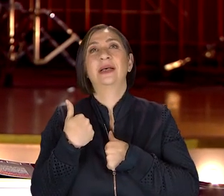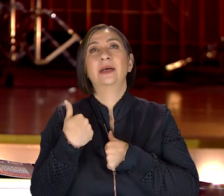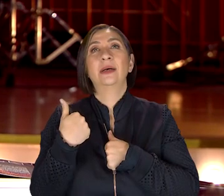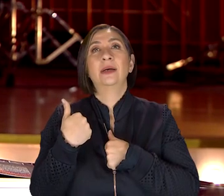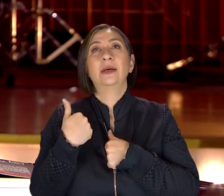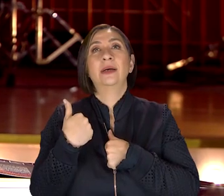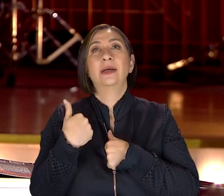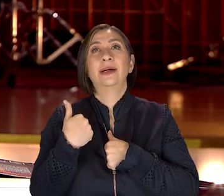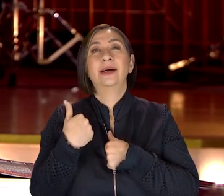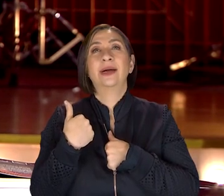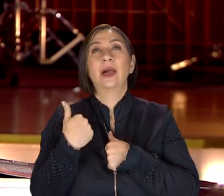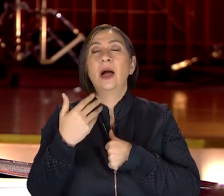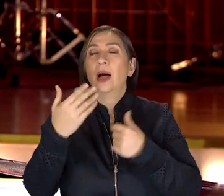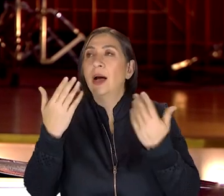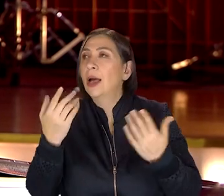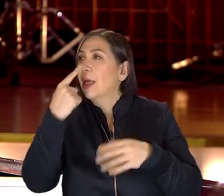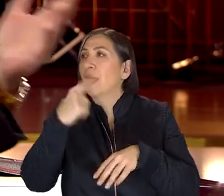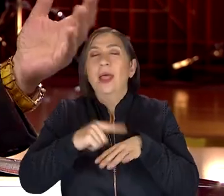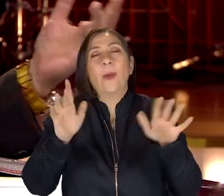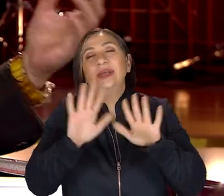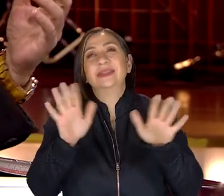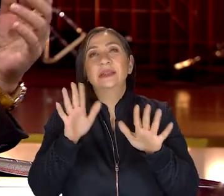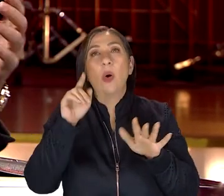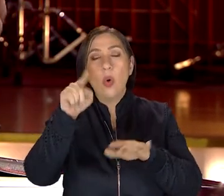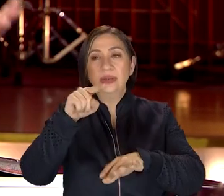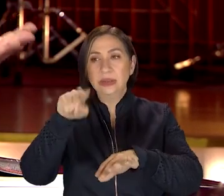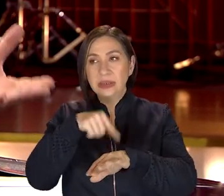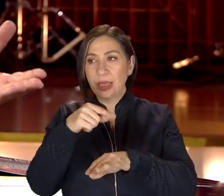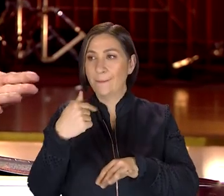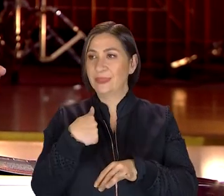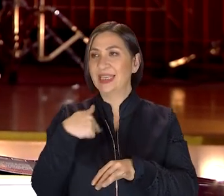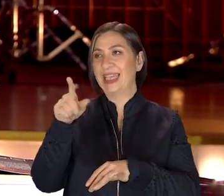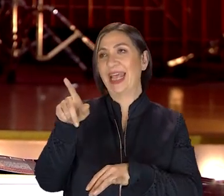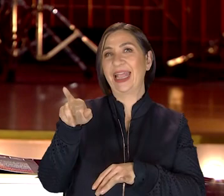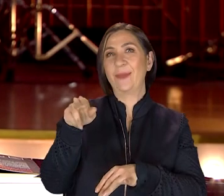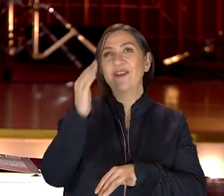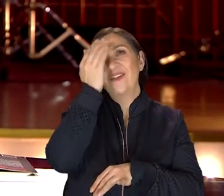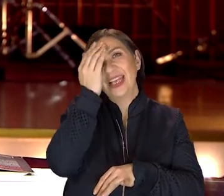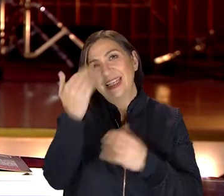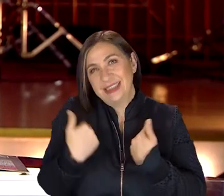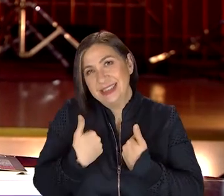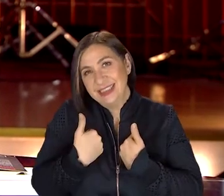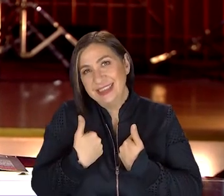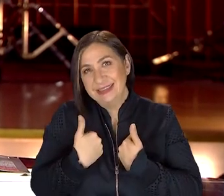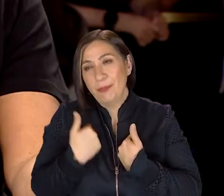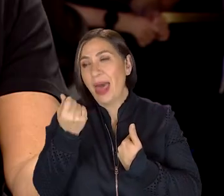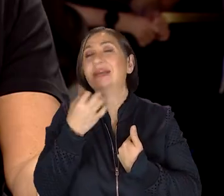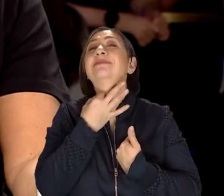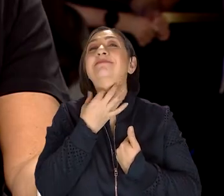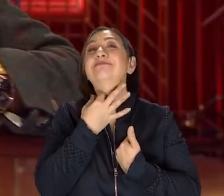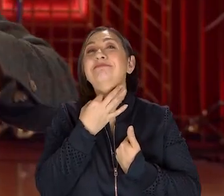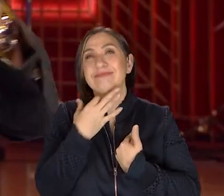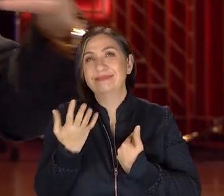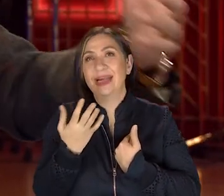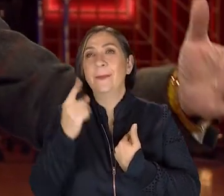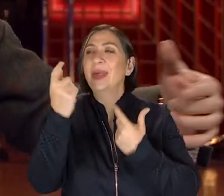Yine evliyim. Abi inanılmaz bir şey. O sırada tabii biz de senin gibi fakiriz. Evet. Ondan sonra yani böyle